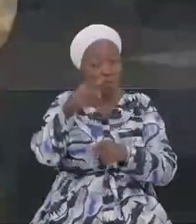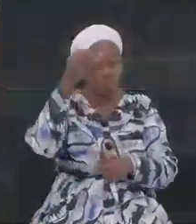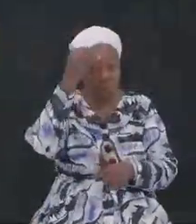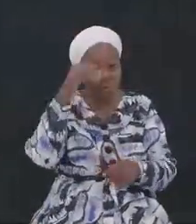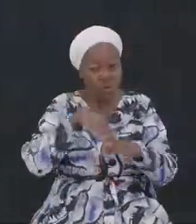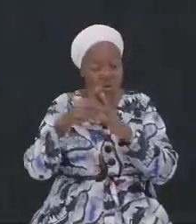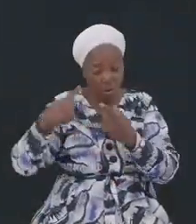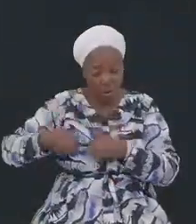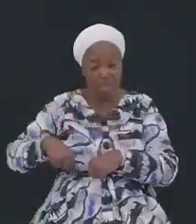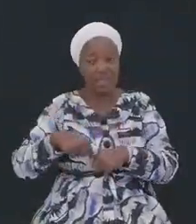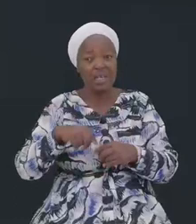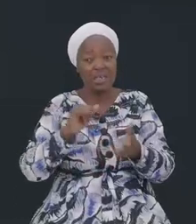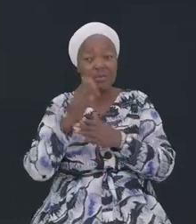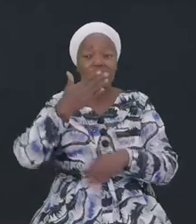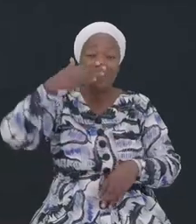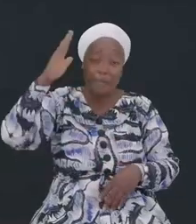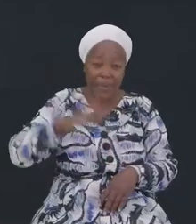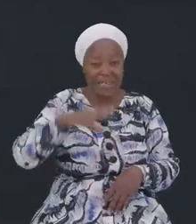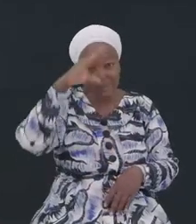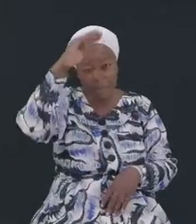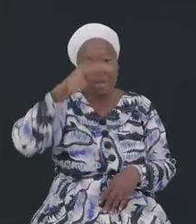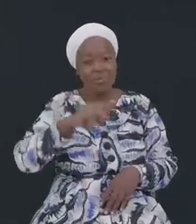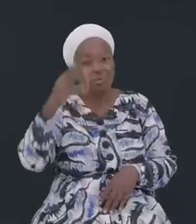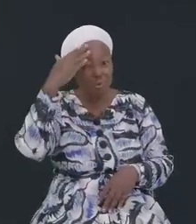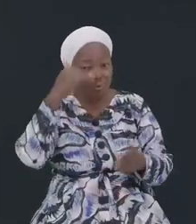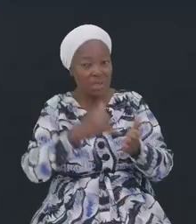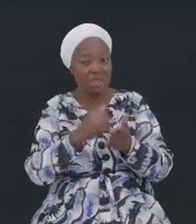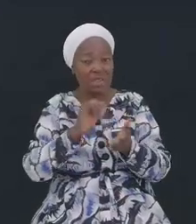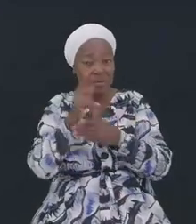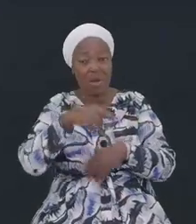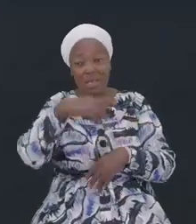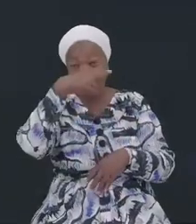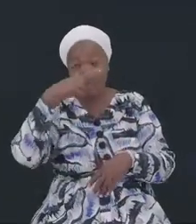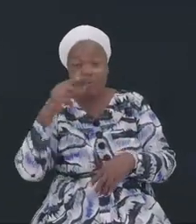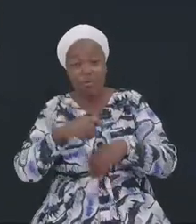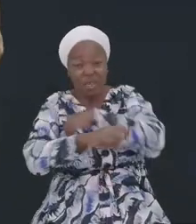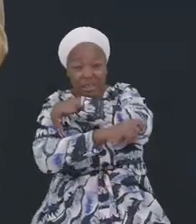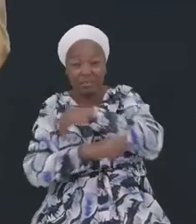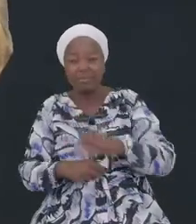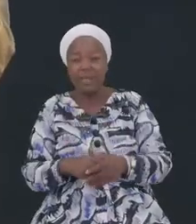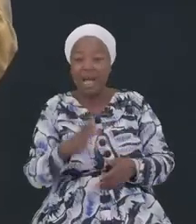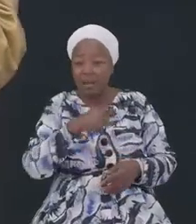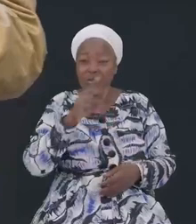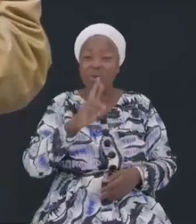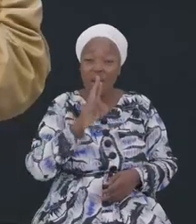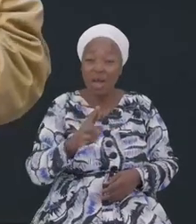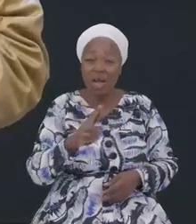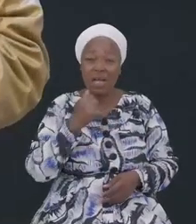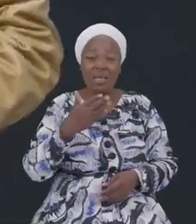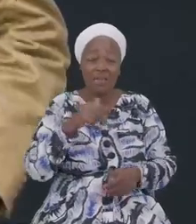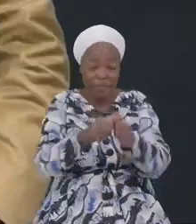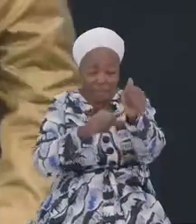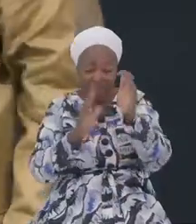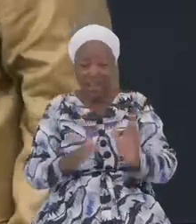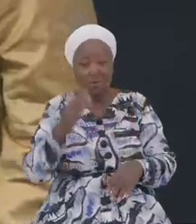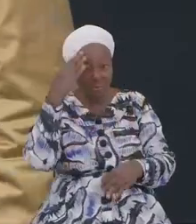votre cœur, au tréfonds de votre cœur, que vous êtes un mauvais homme. Vous savez au fond de vous que vous êtes un voleur et vous êtes un rétrograde. Et